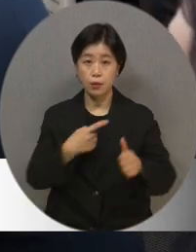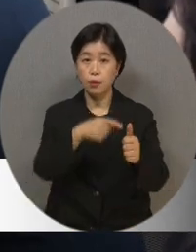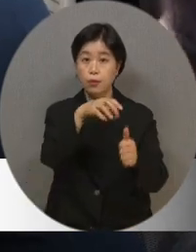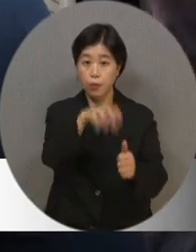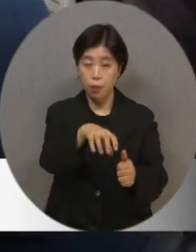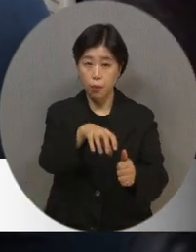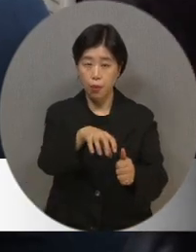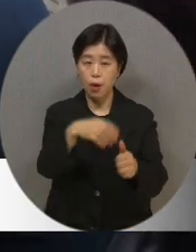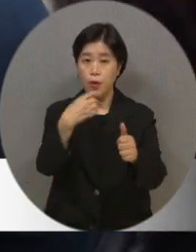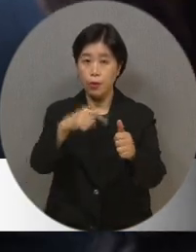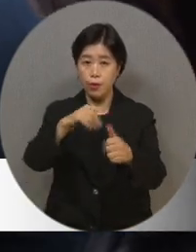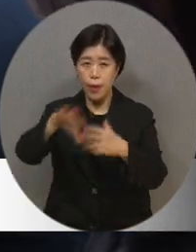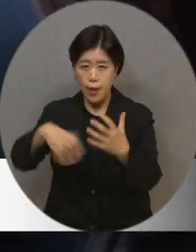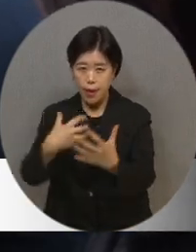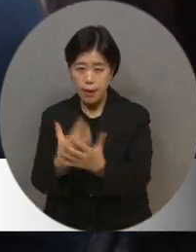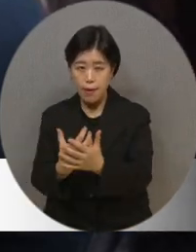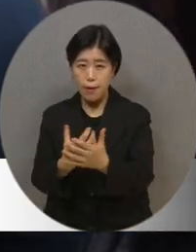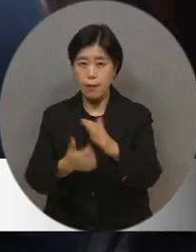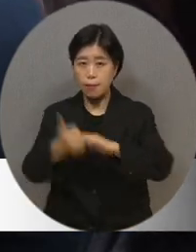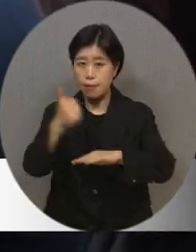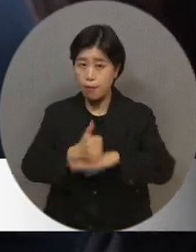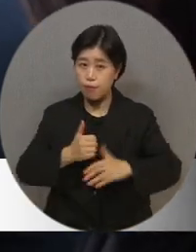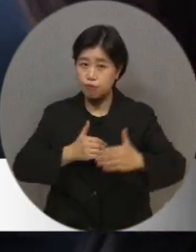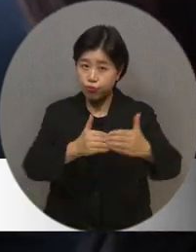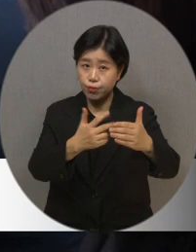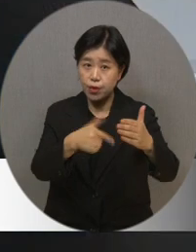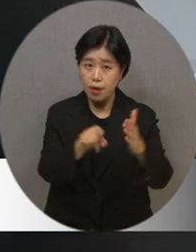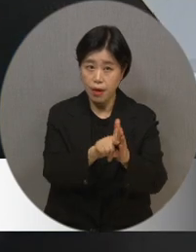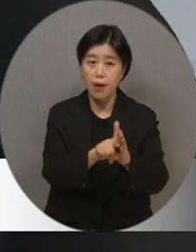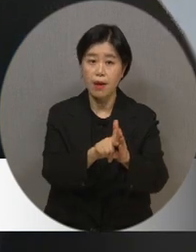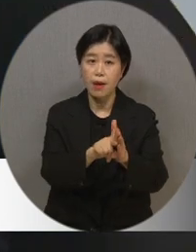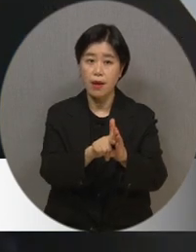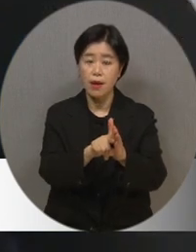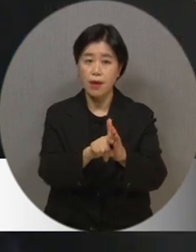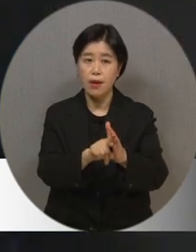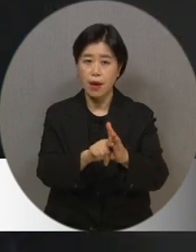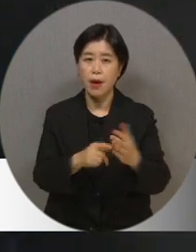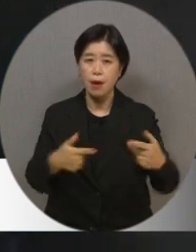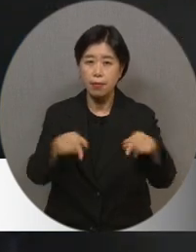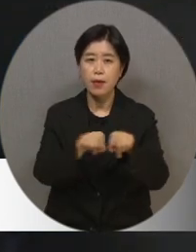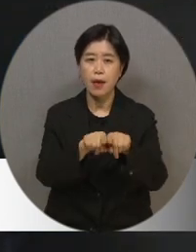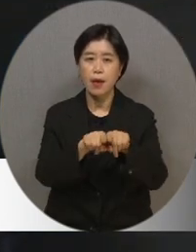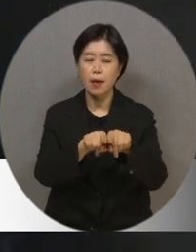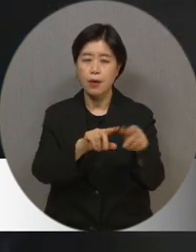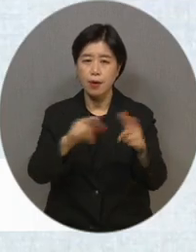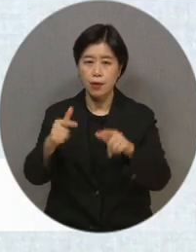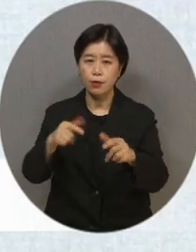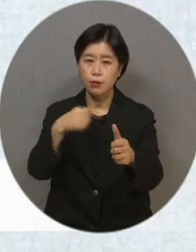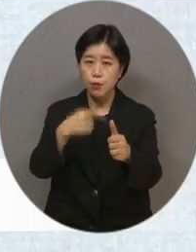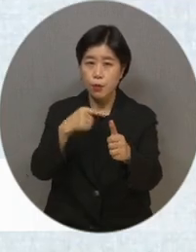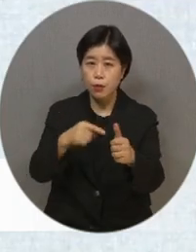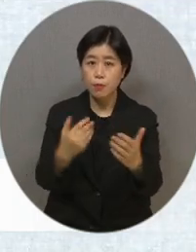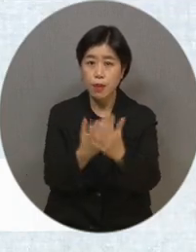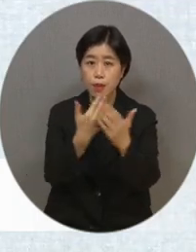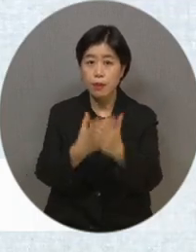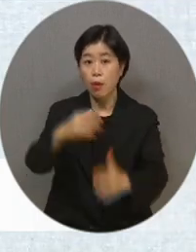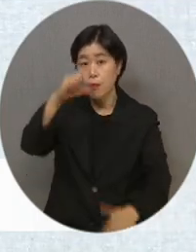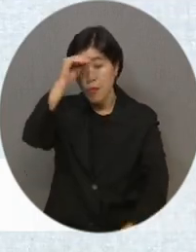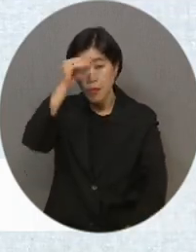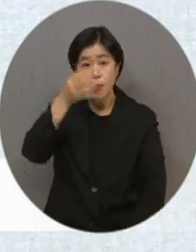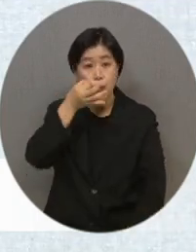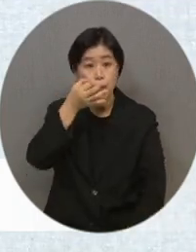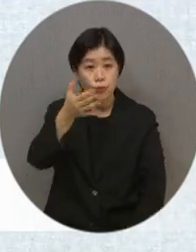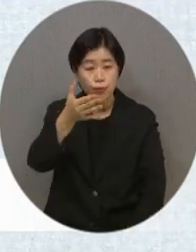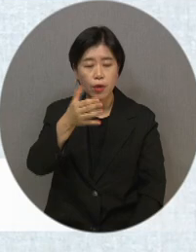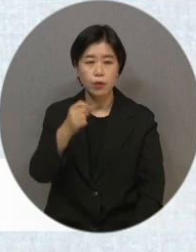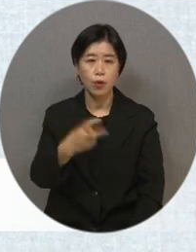교육개혁의 성공적 추진을 위해 전남도와 손을 맞잡고 전남형 교육발전 모델을 마련하는 등 교육발전특구 시범지역